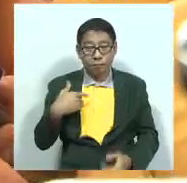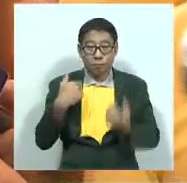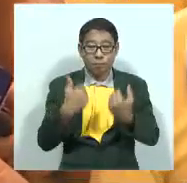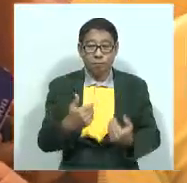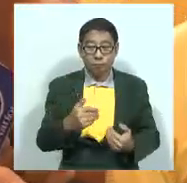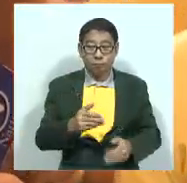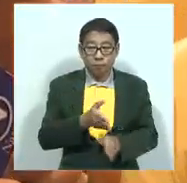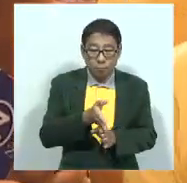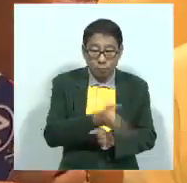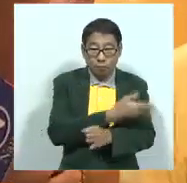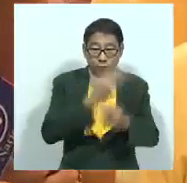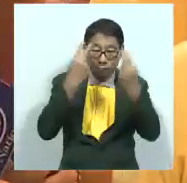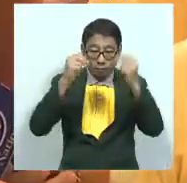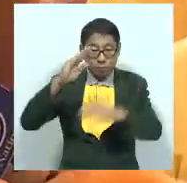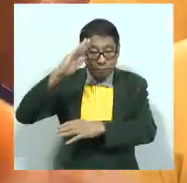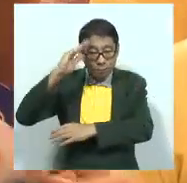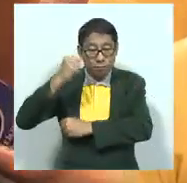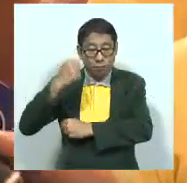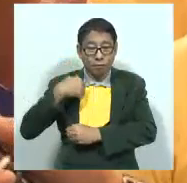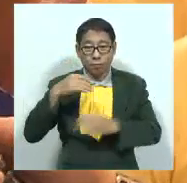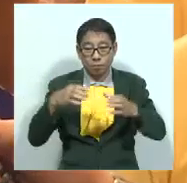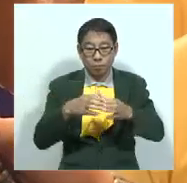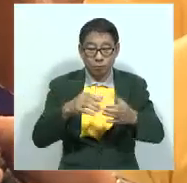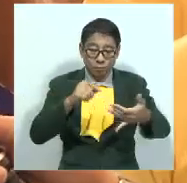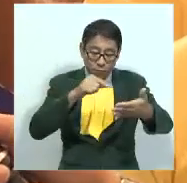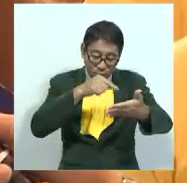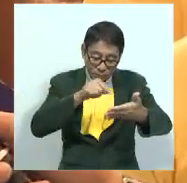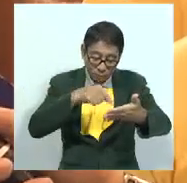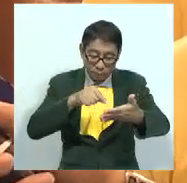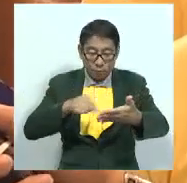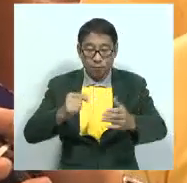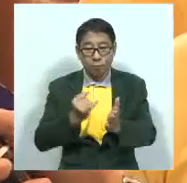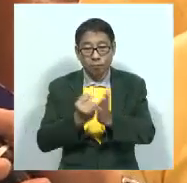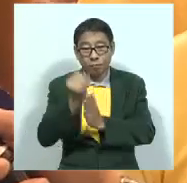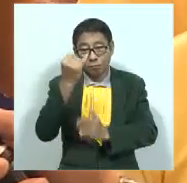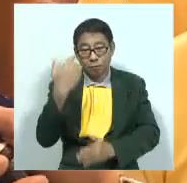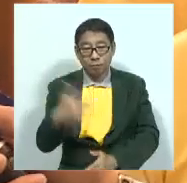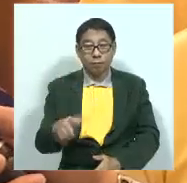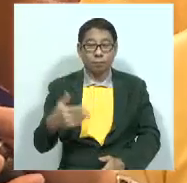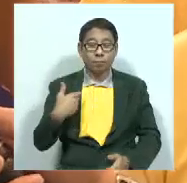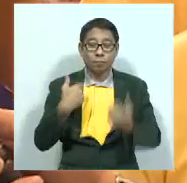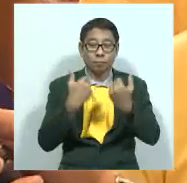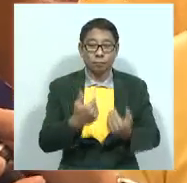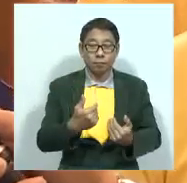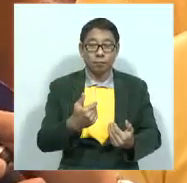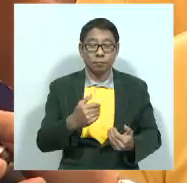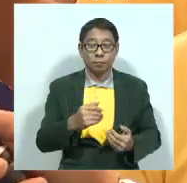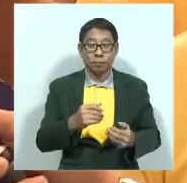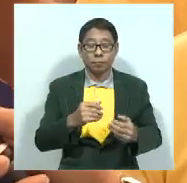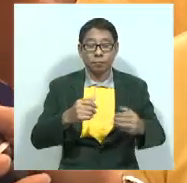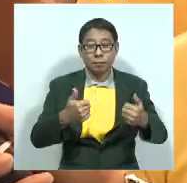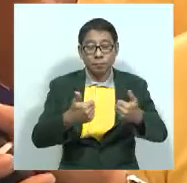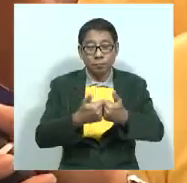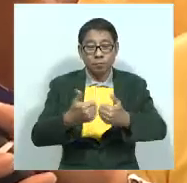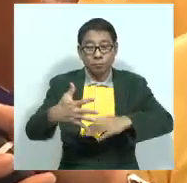ก่อนที่พลเอกประยุทธ์จะทำหน้าที่มีหน่วยงานที่เกี่ยวข้องตรวจสอบคุณสมบัติและความถูกต้องอยู่แล้วจึงน่าจะเป็นเพียงเกม